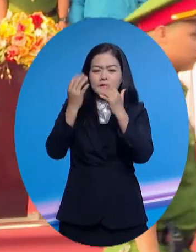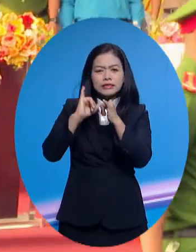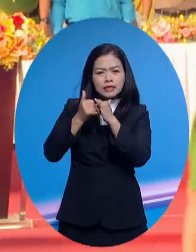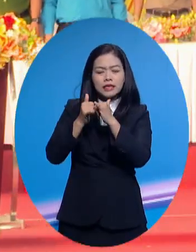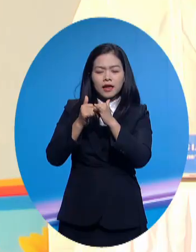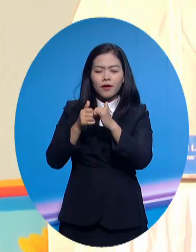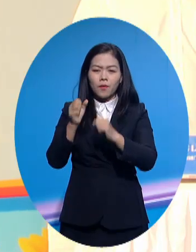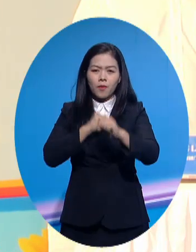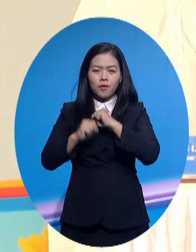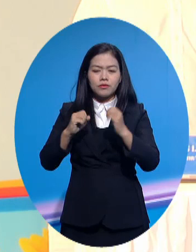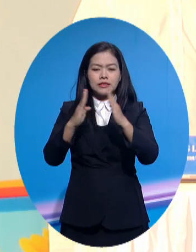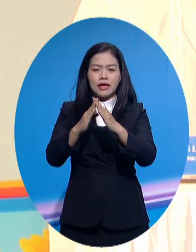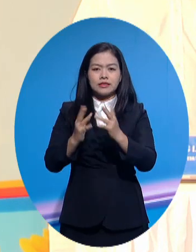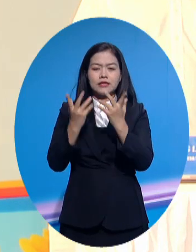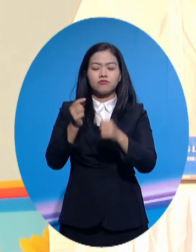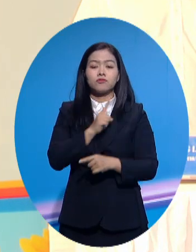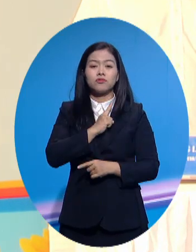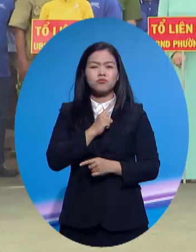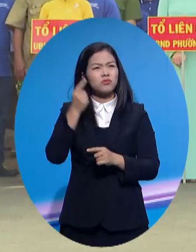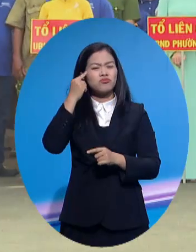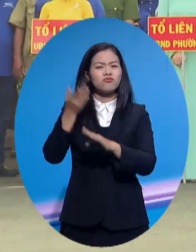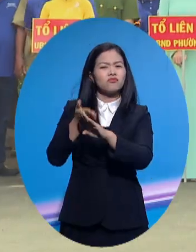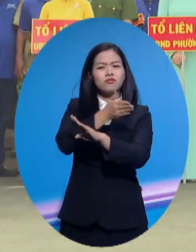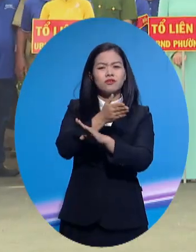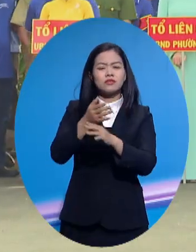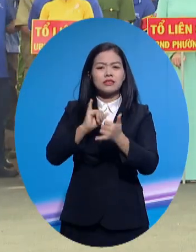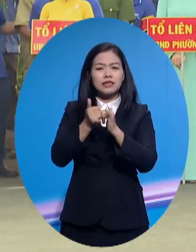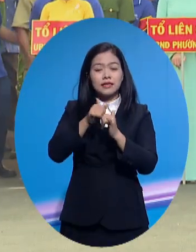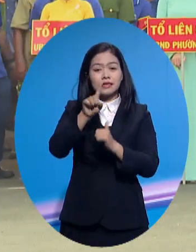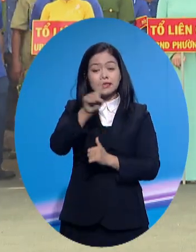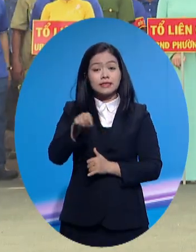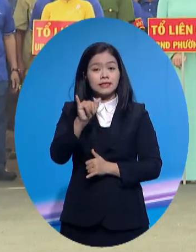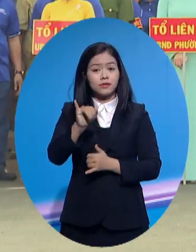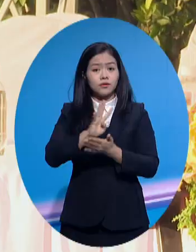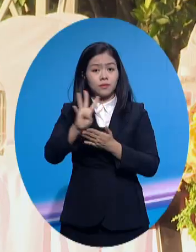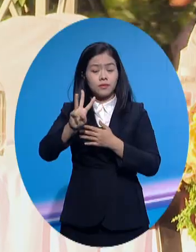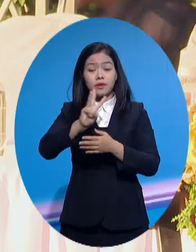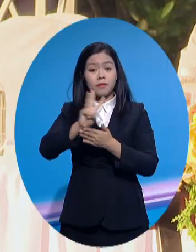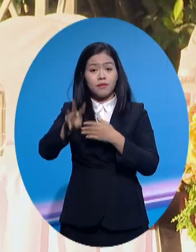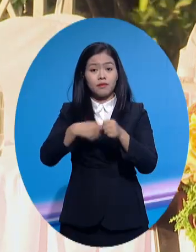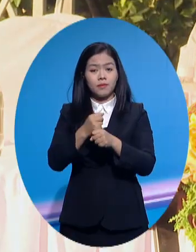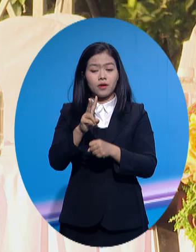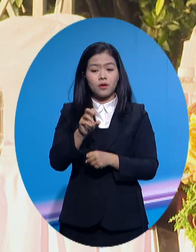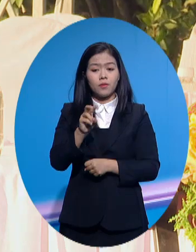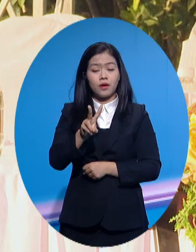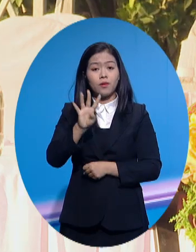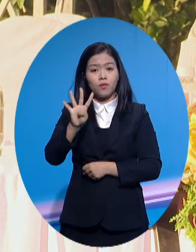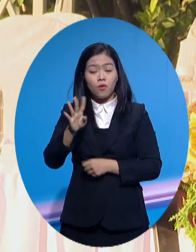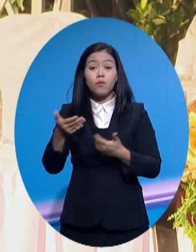hình là vụ cháy xảy ra lúc 11 giờ 12 phút ngày 6 tháng 3 năm 2024 tại nhà ở kết hợp với kinh doanh ở địa